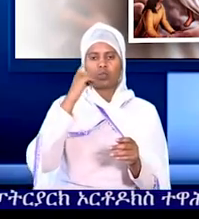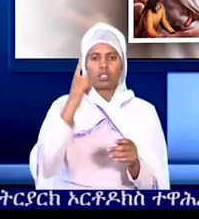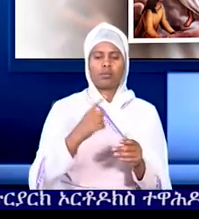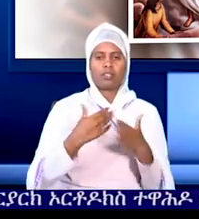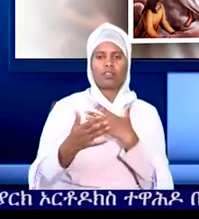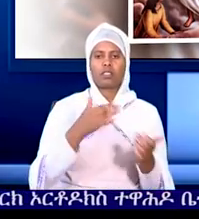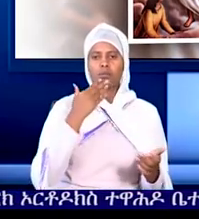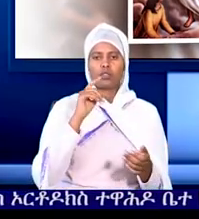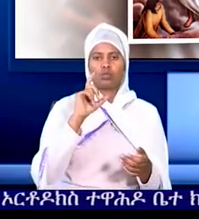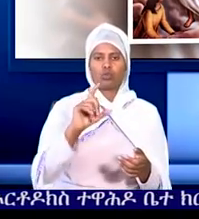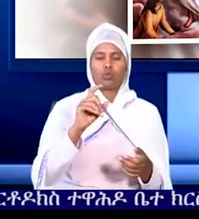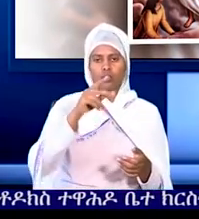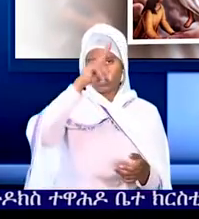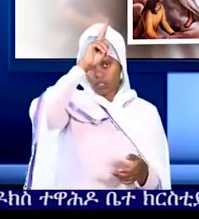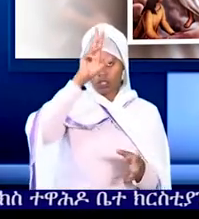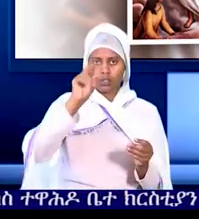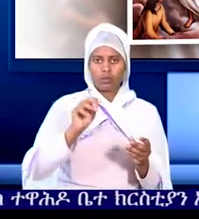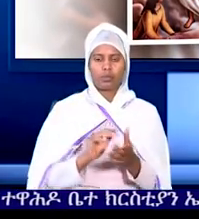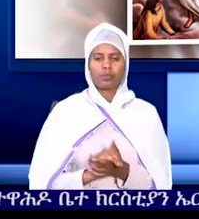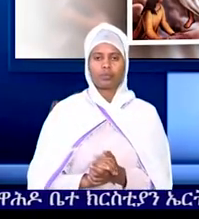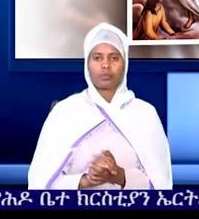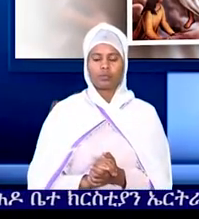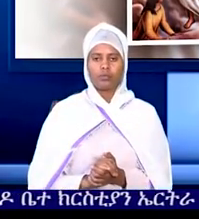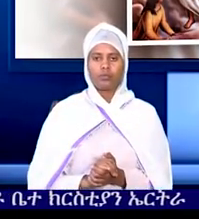ንሓሰት ዝፈጠራ ንሱ እዩ።